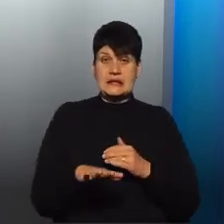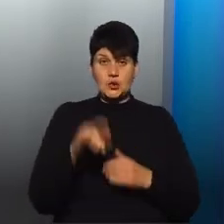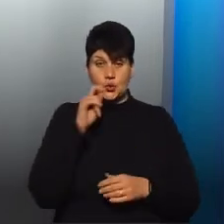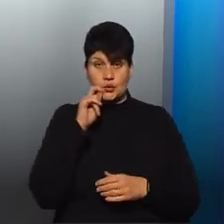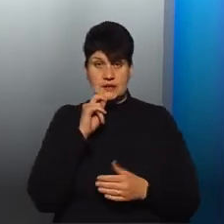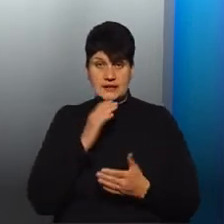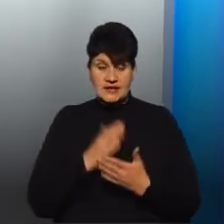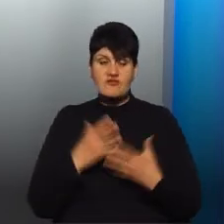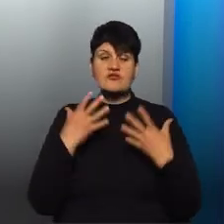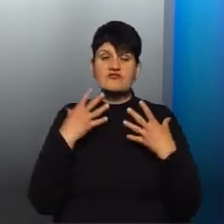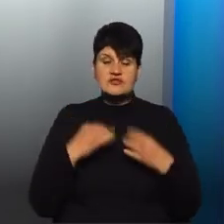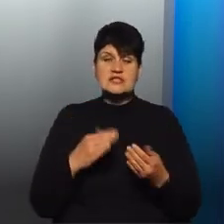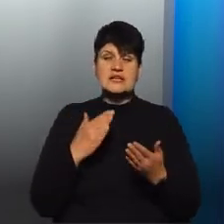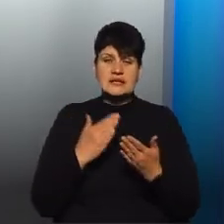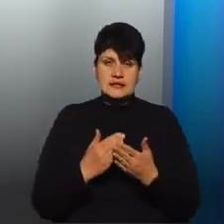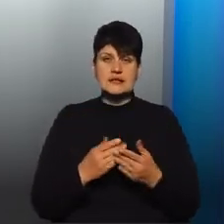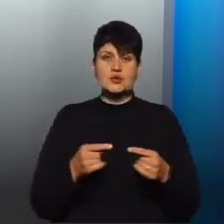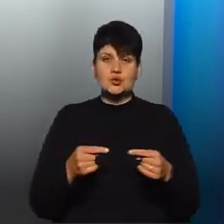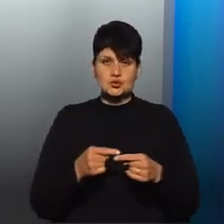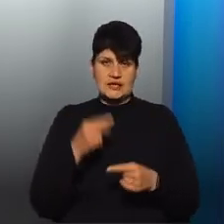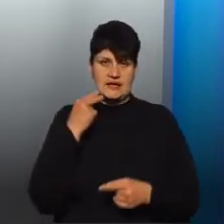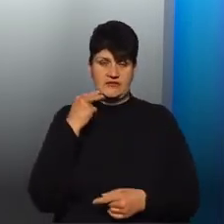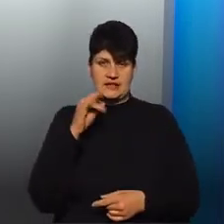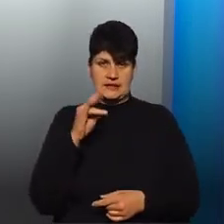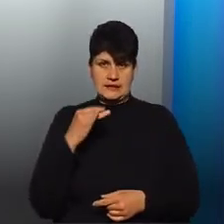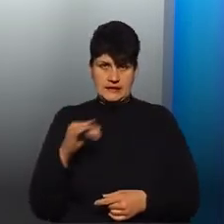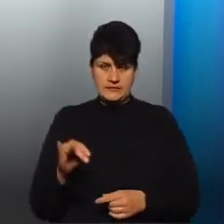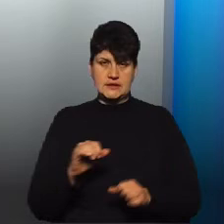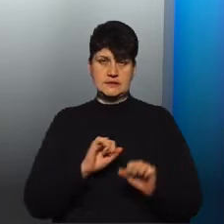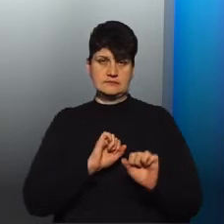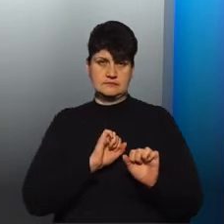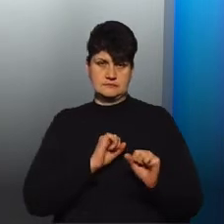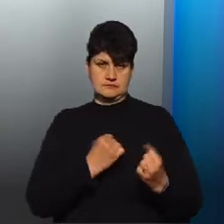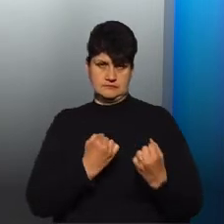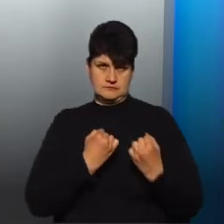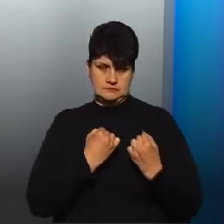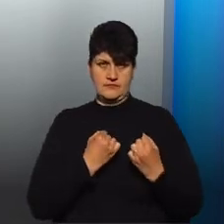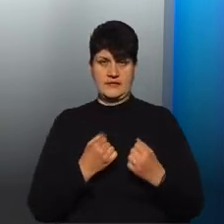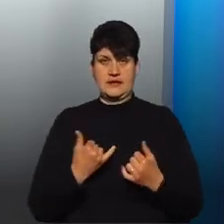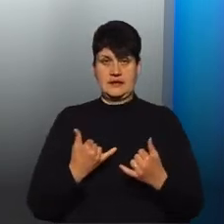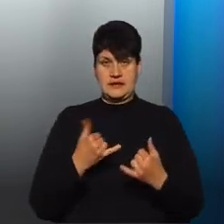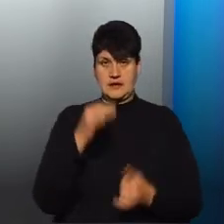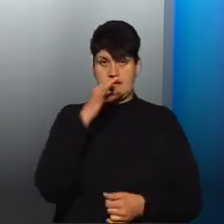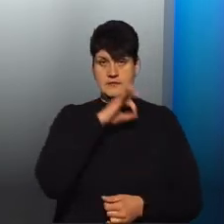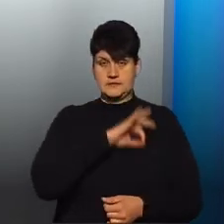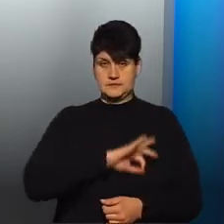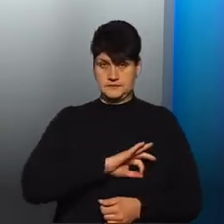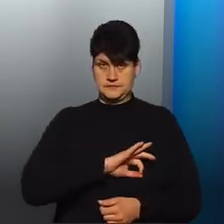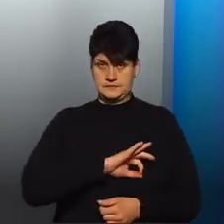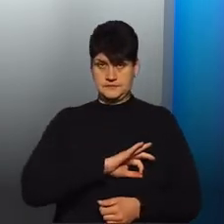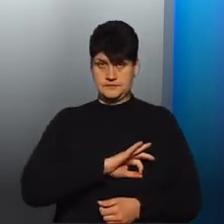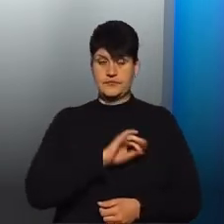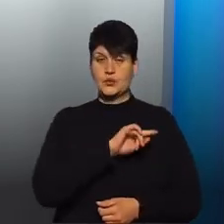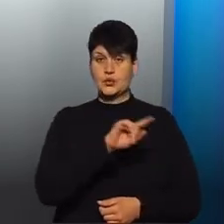є однозначно ефективний, безпечний для споживання. Тому що